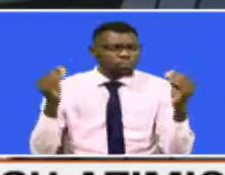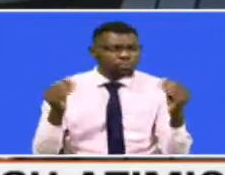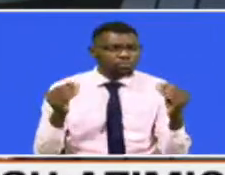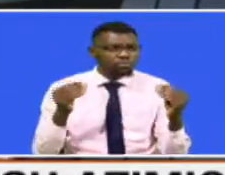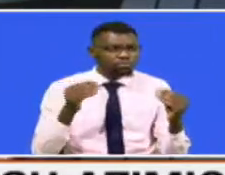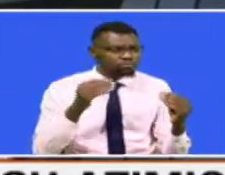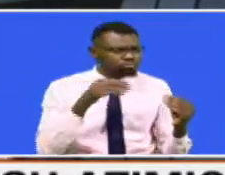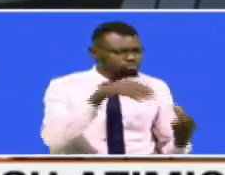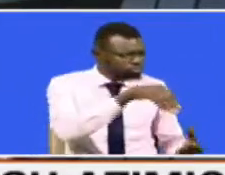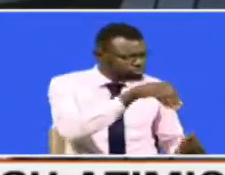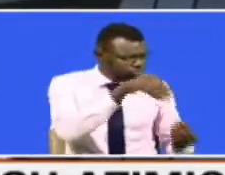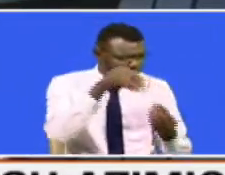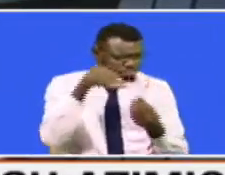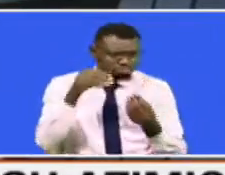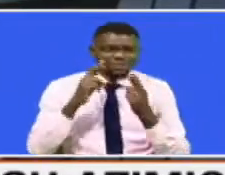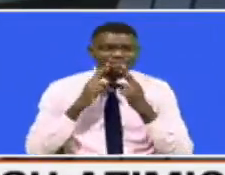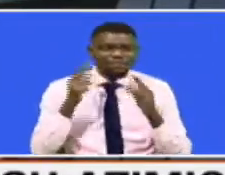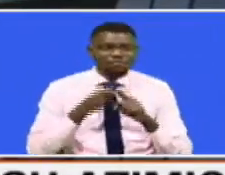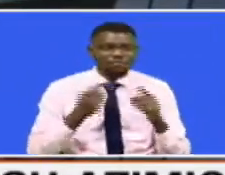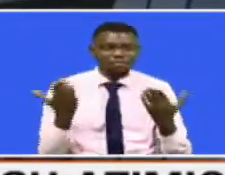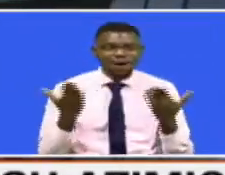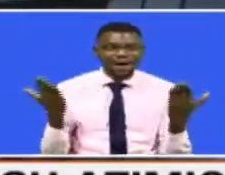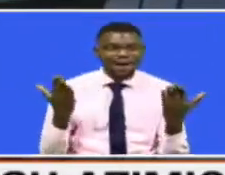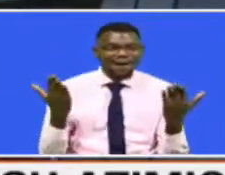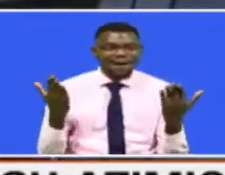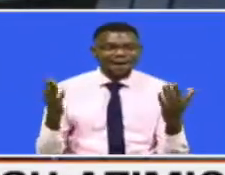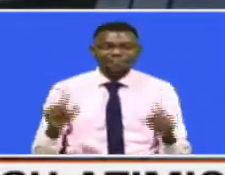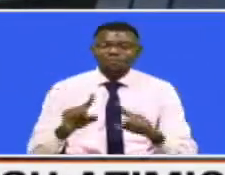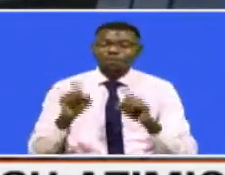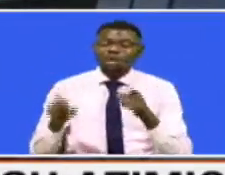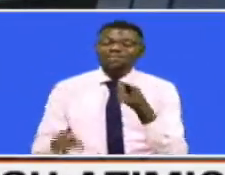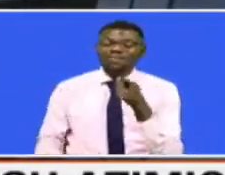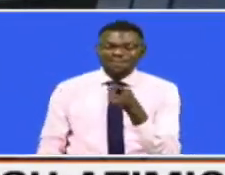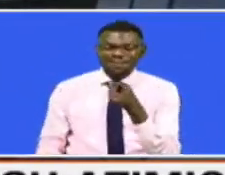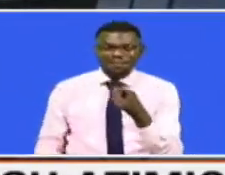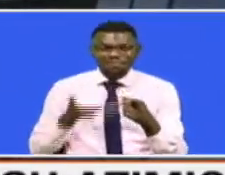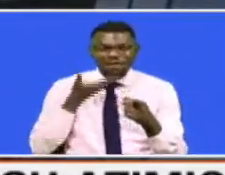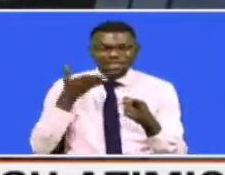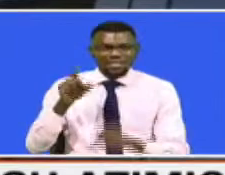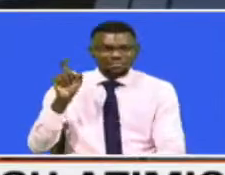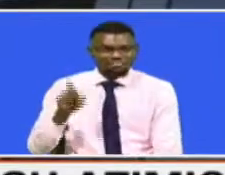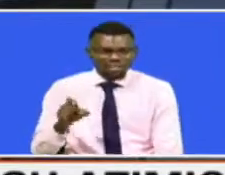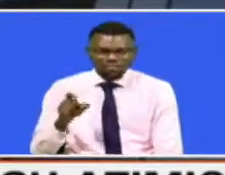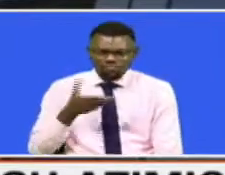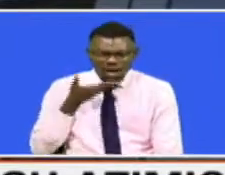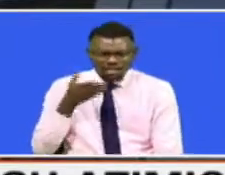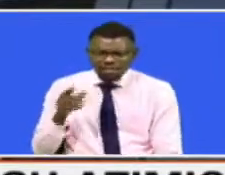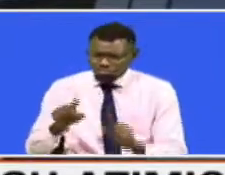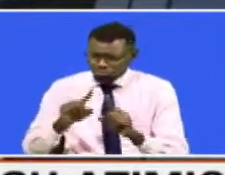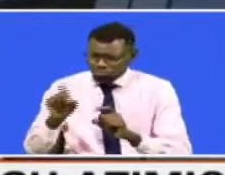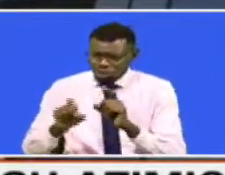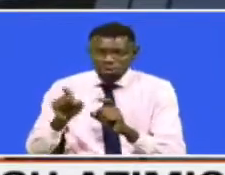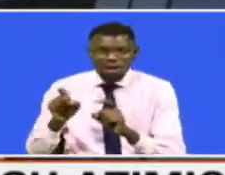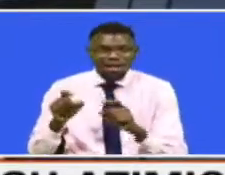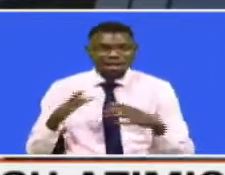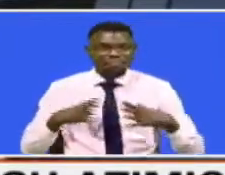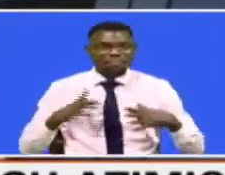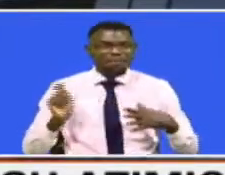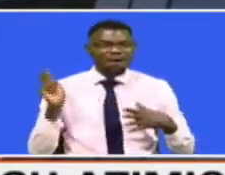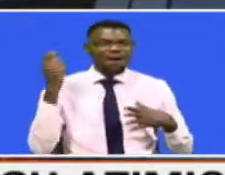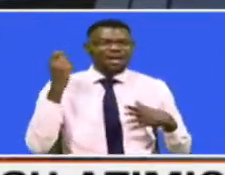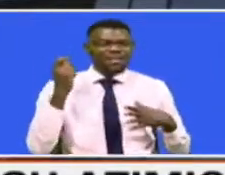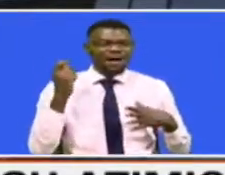the results that he announced? That is the question that must be asked. If you can answer those questions, Kenyans will be